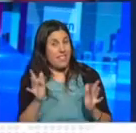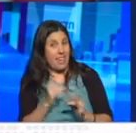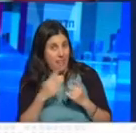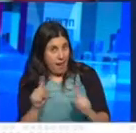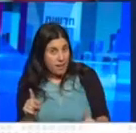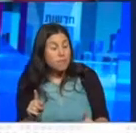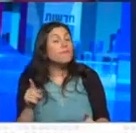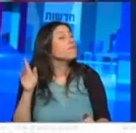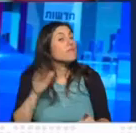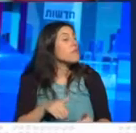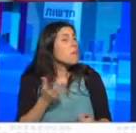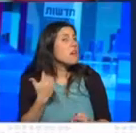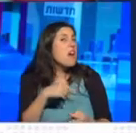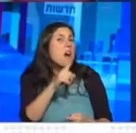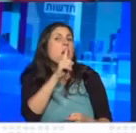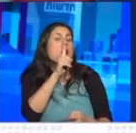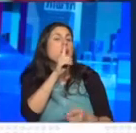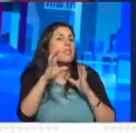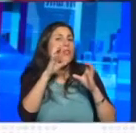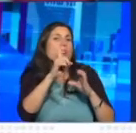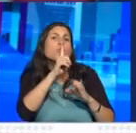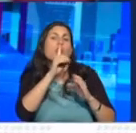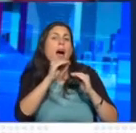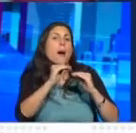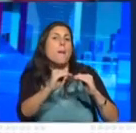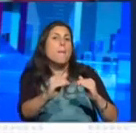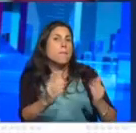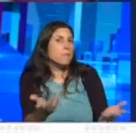גם אז הייתה כזו דממה תקשורתית?